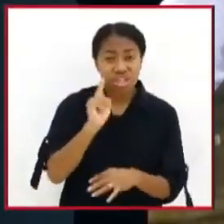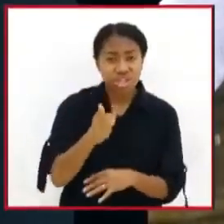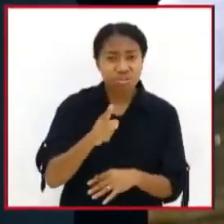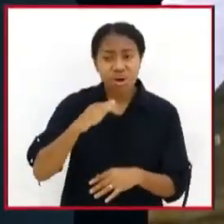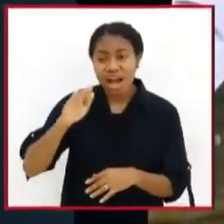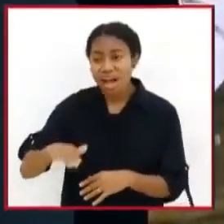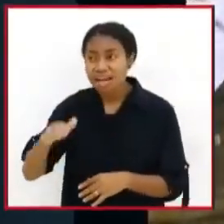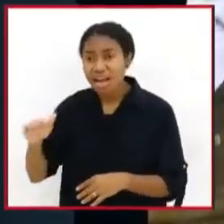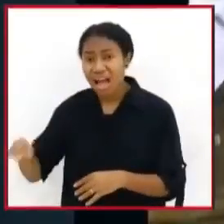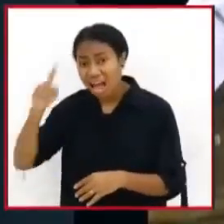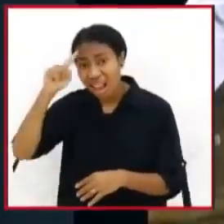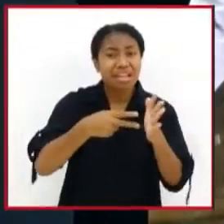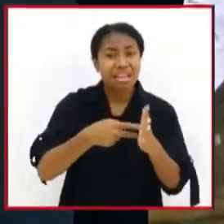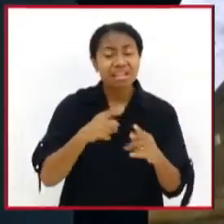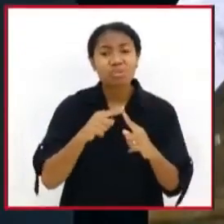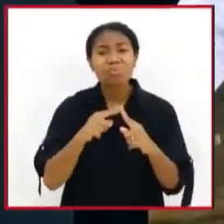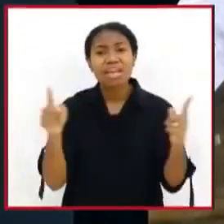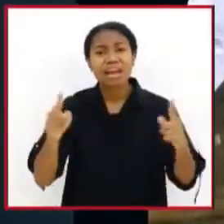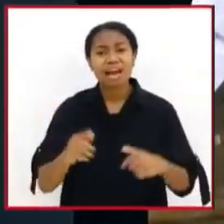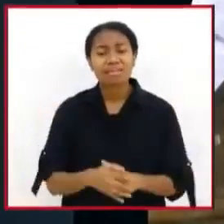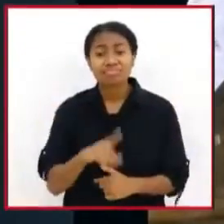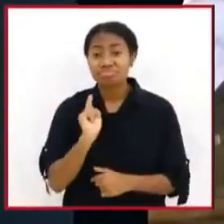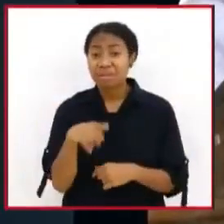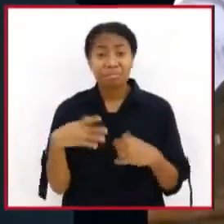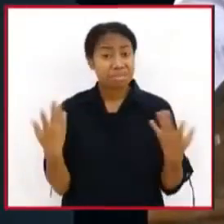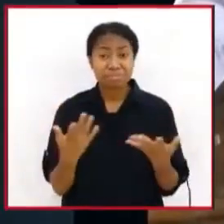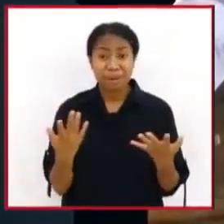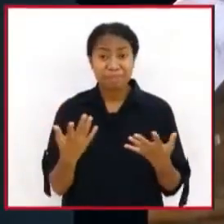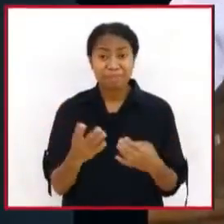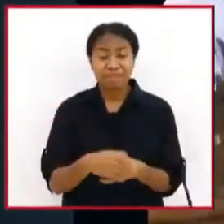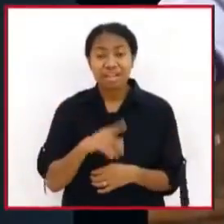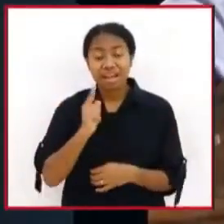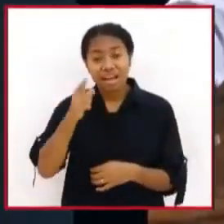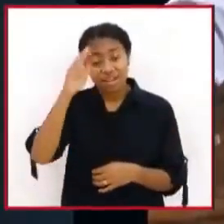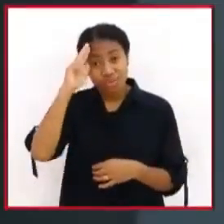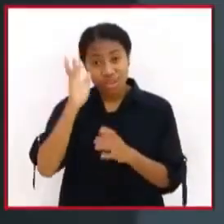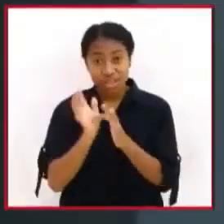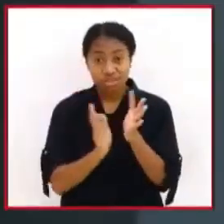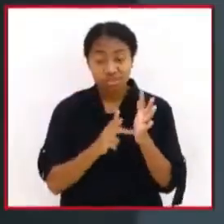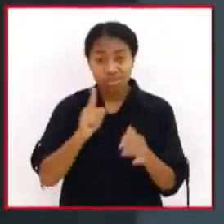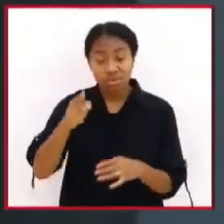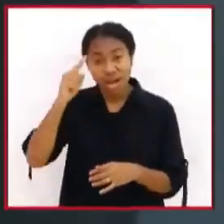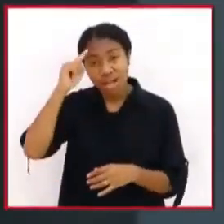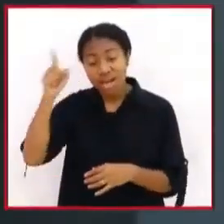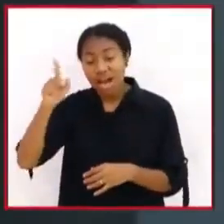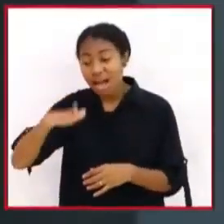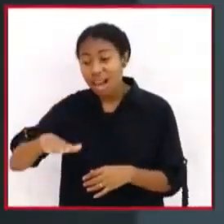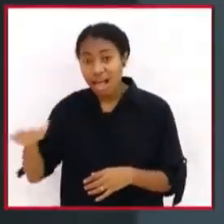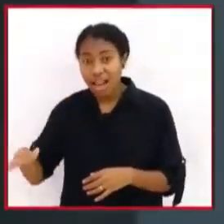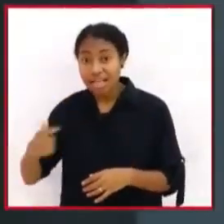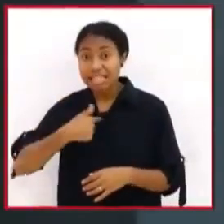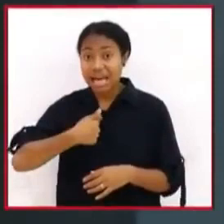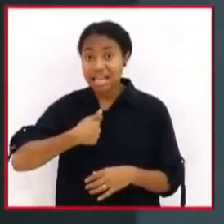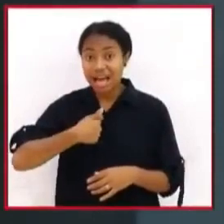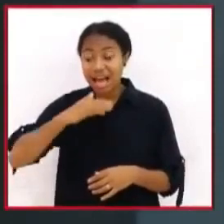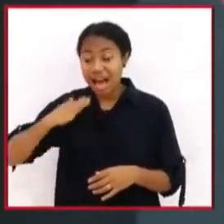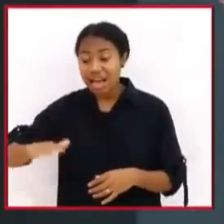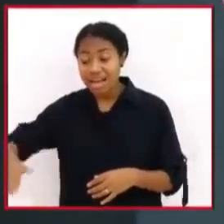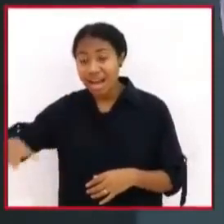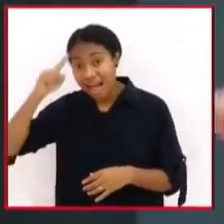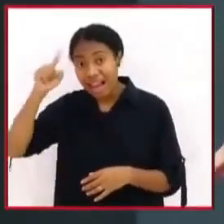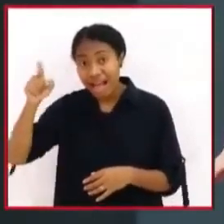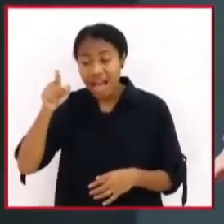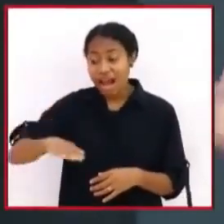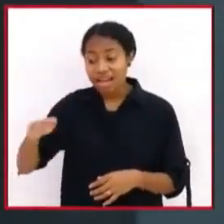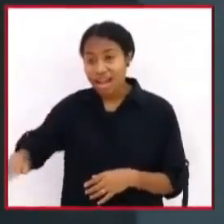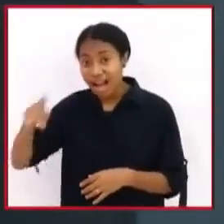pengertiannya berbeda dari kita kenapa Karena kalau Yesus Anak Allah saya Anak Allah kamu anak Allah mereka Anak Allah